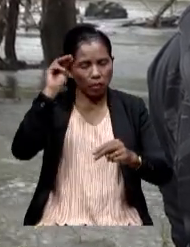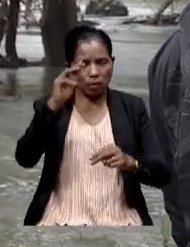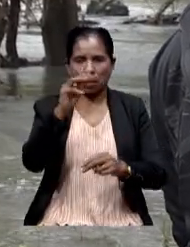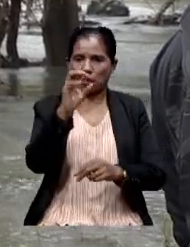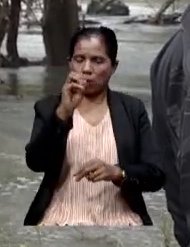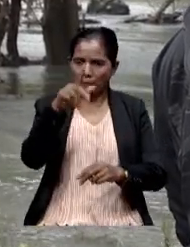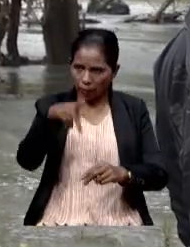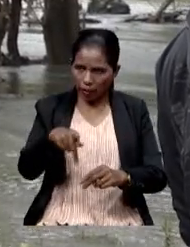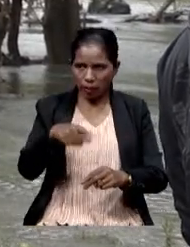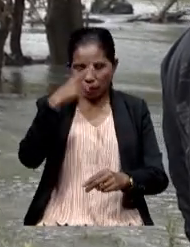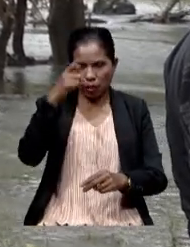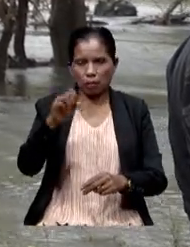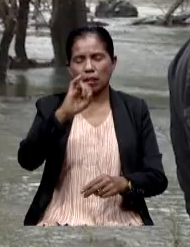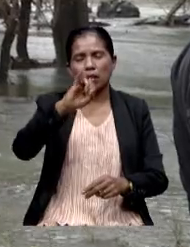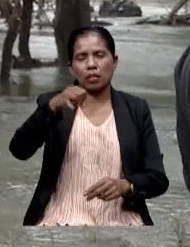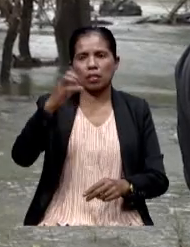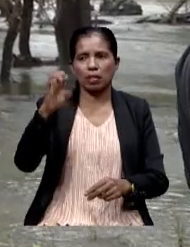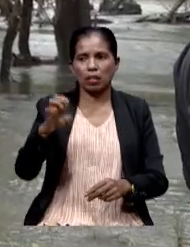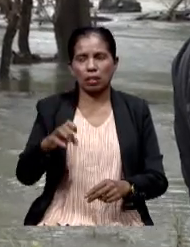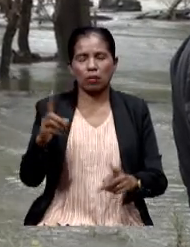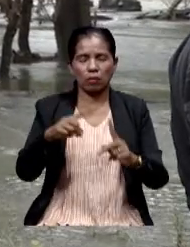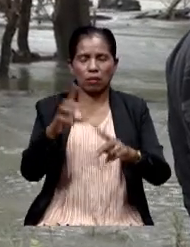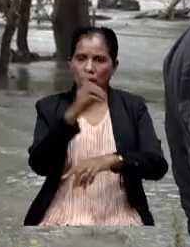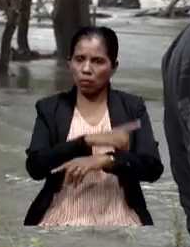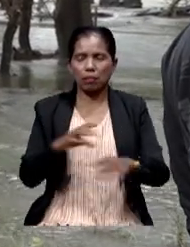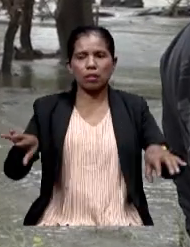publik tambah IZ helane mas to hin lorong mai servisu